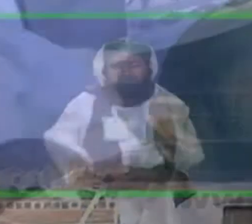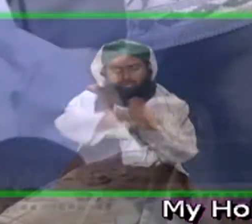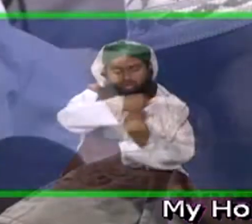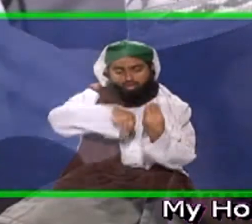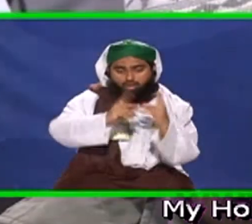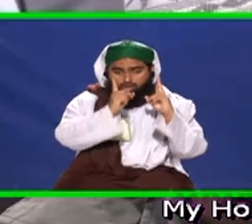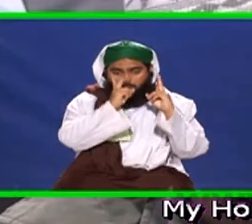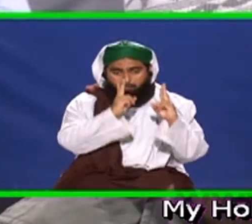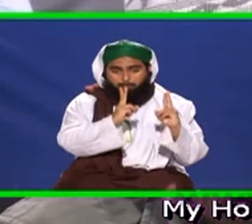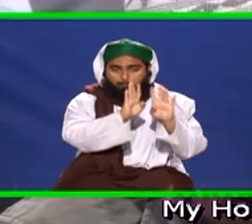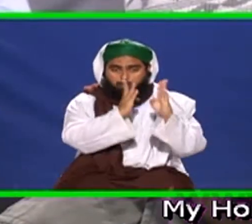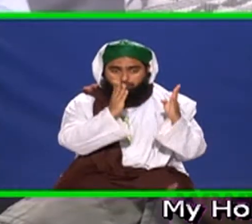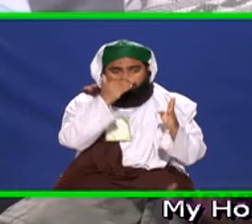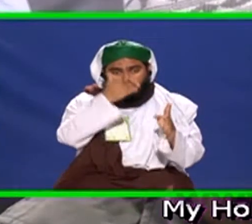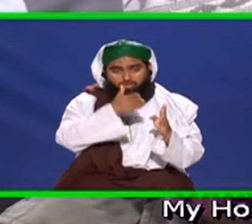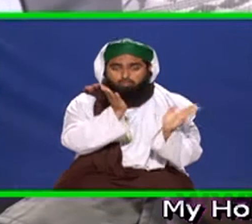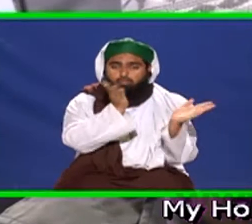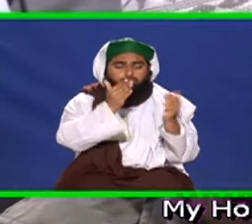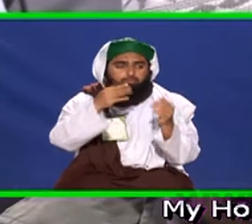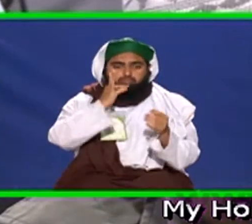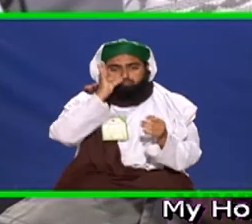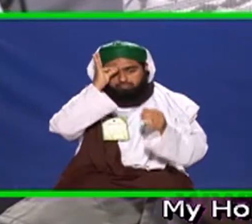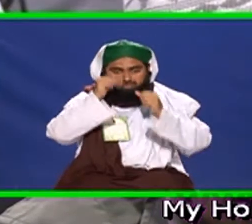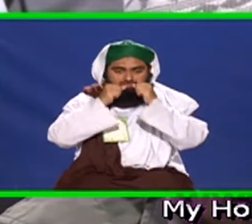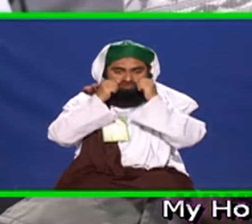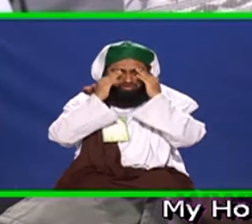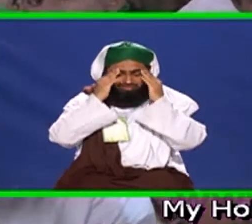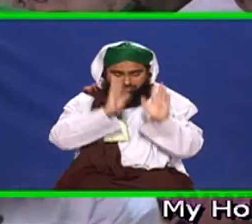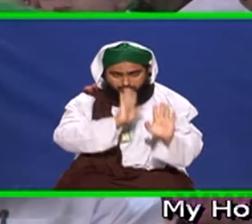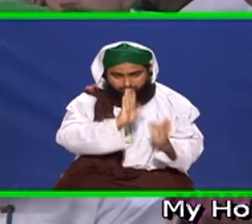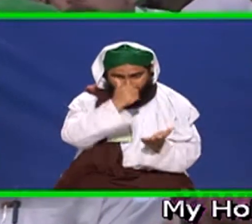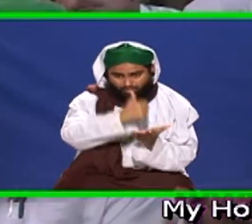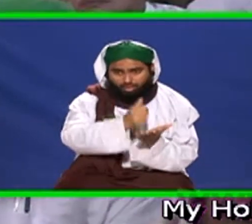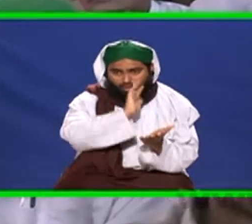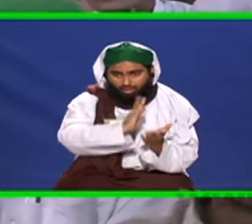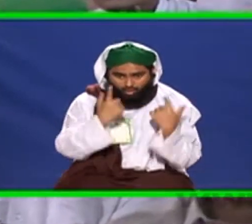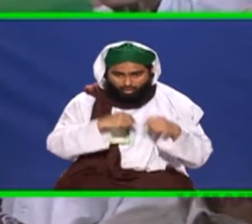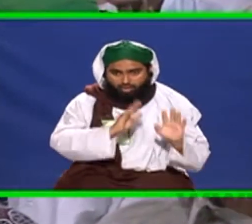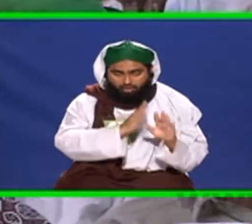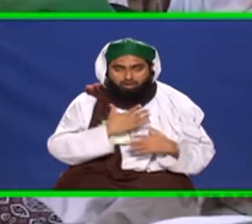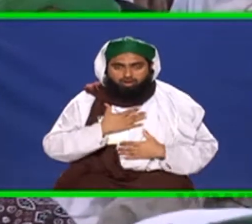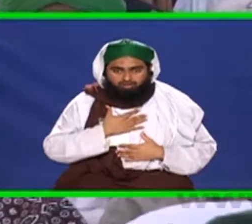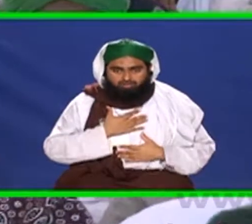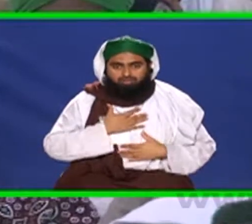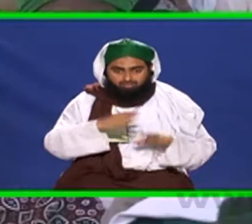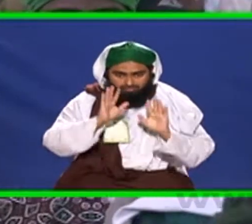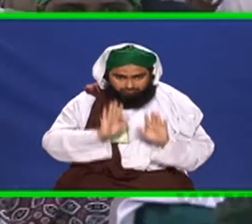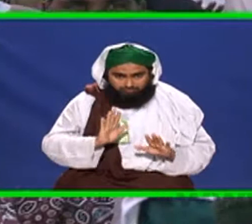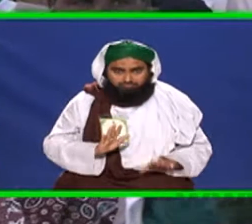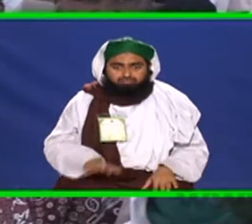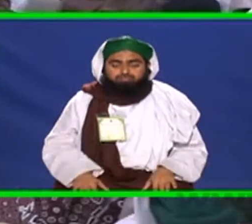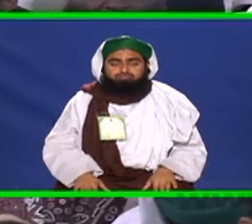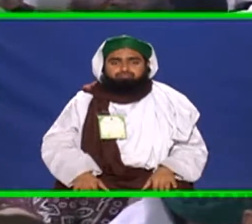نے. مکہ مکرمہ کی فضاؤں میں بھی میرے آقا نے سانس لیے، مکہ مکرمہ کی ہواؤں میں